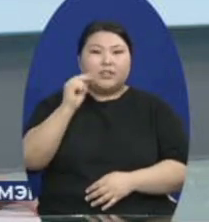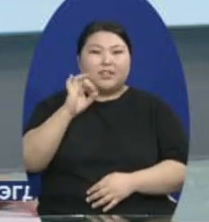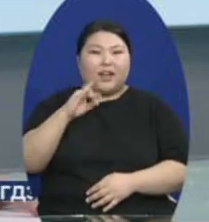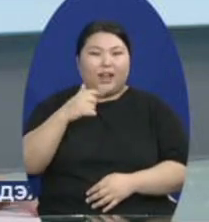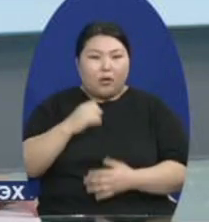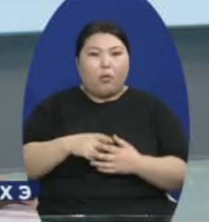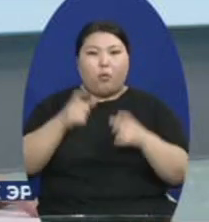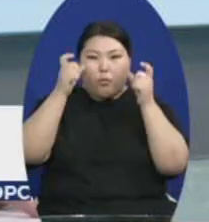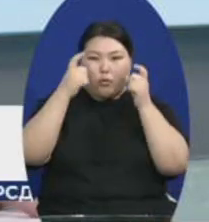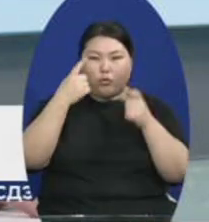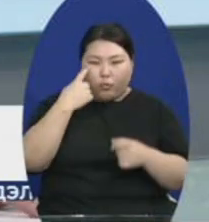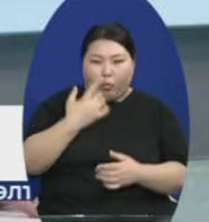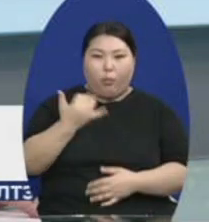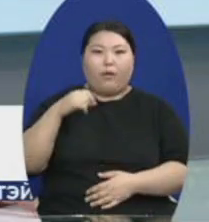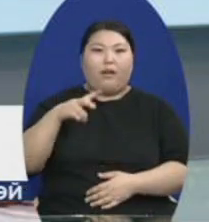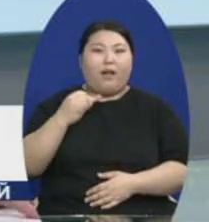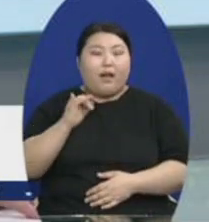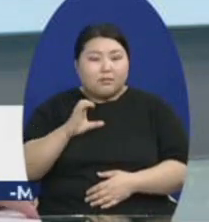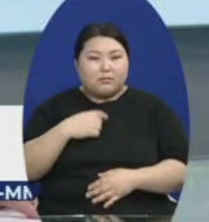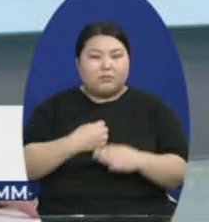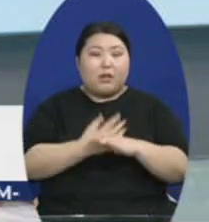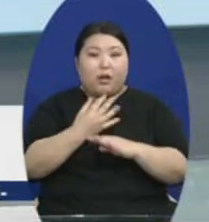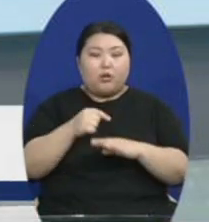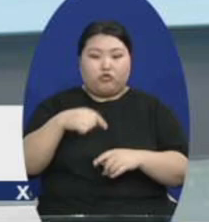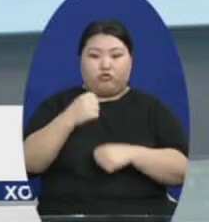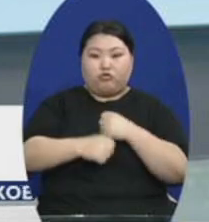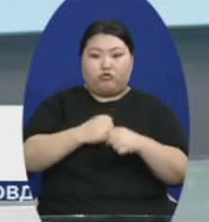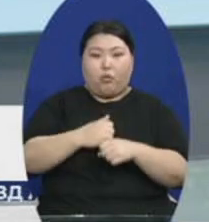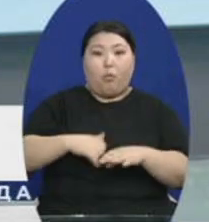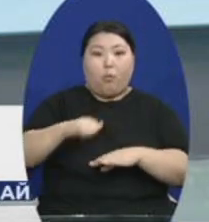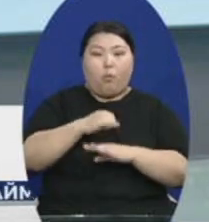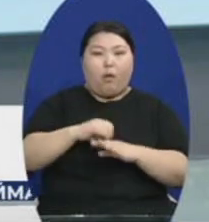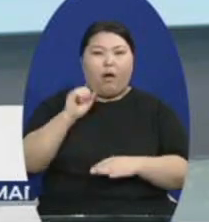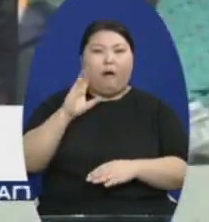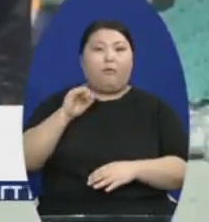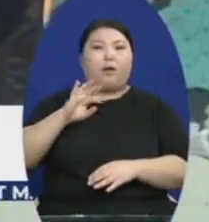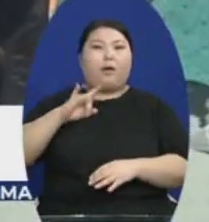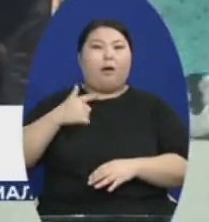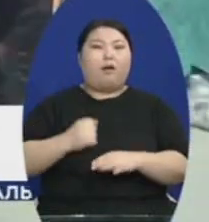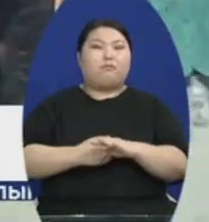улиас зэргийг тарьж энэ жилийн улсын аврах тарайлынчаар шалгарсан юм.